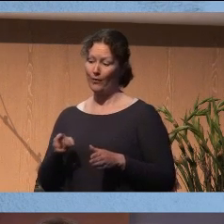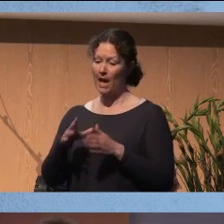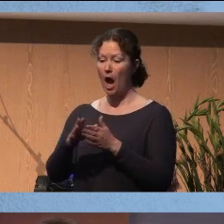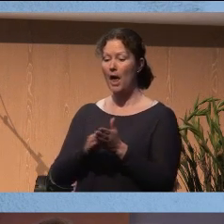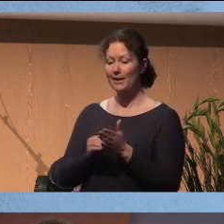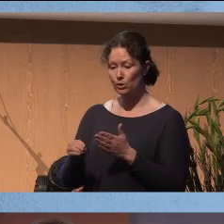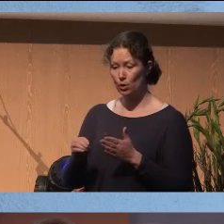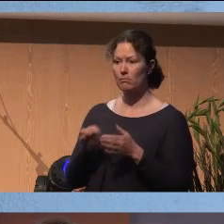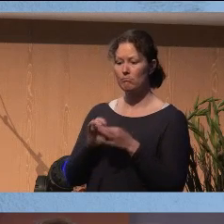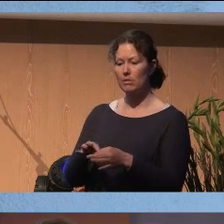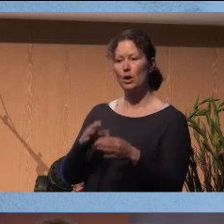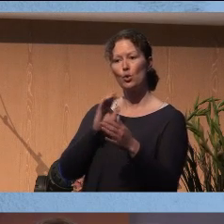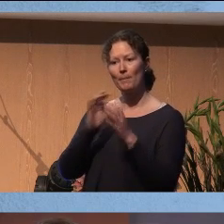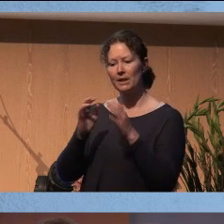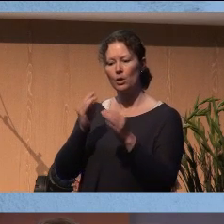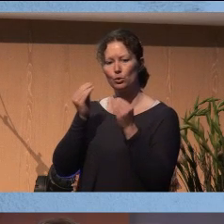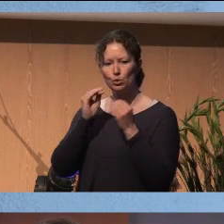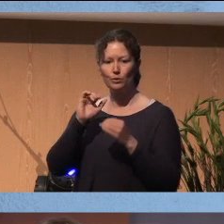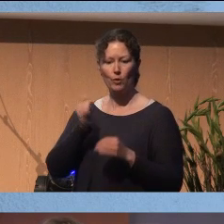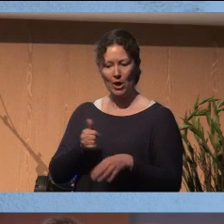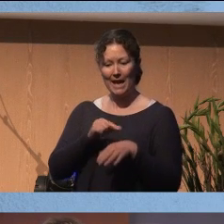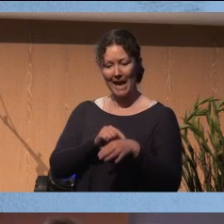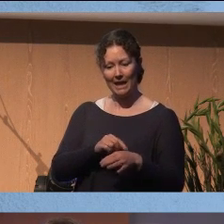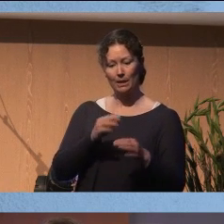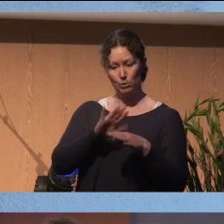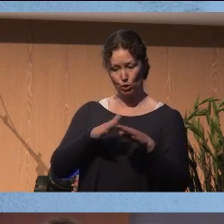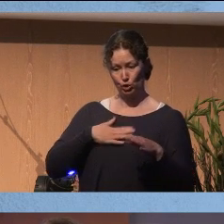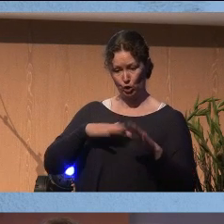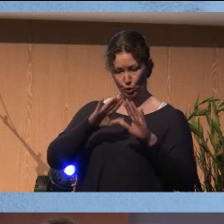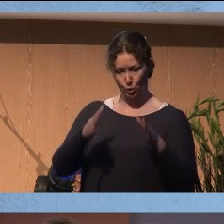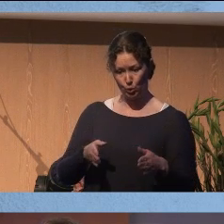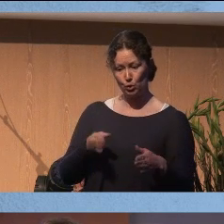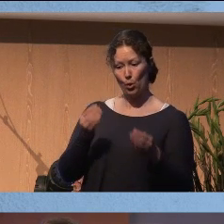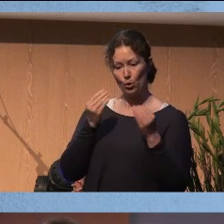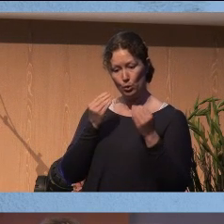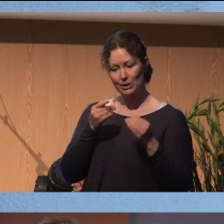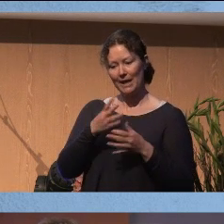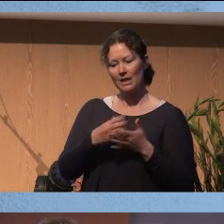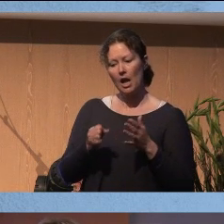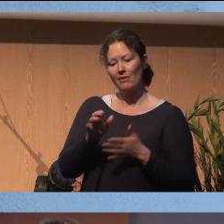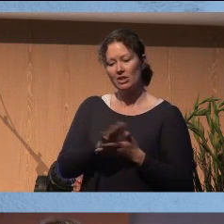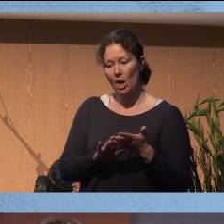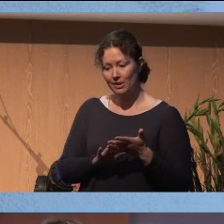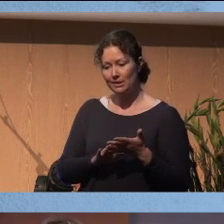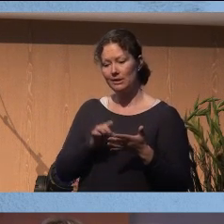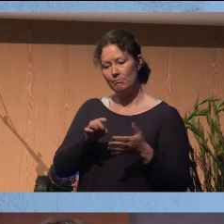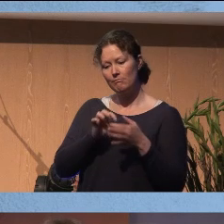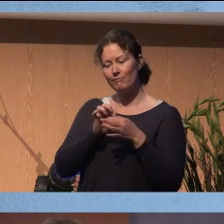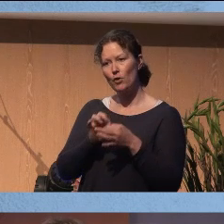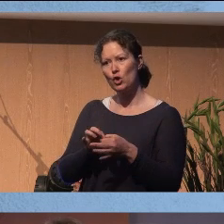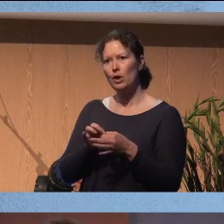i kommunikasjonskurs for leger på sykehuset, og kursene en del av strategien for